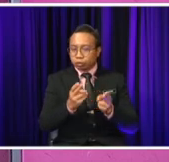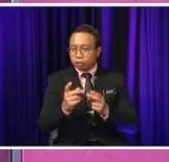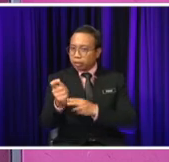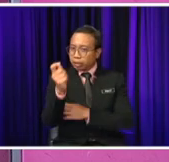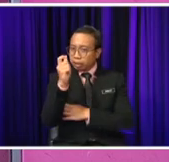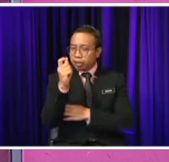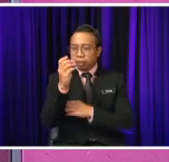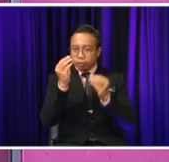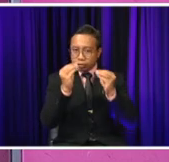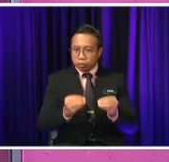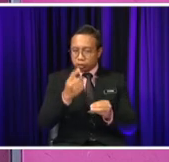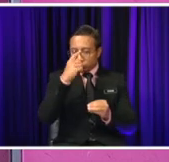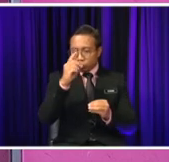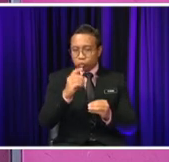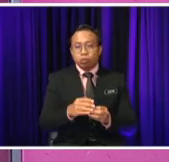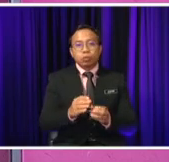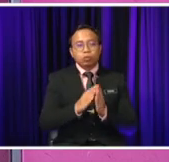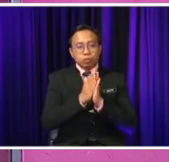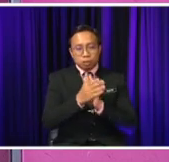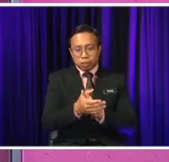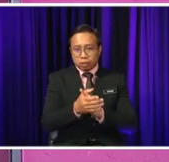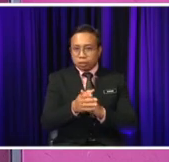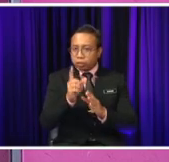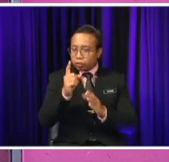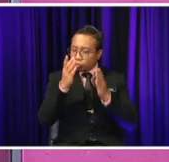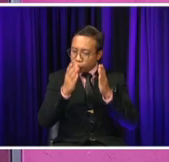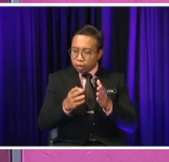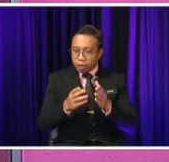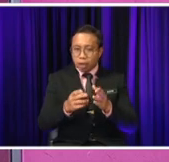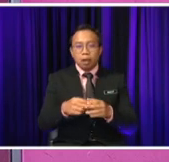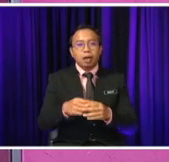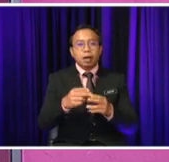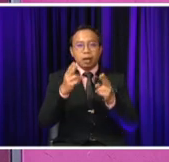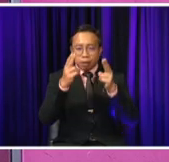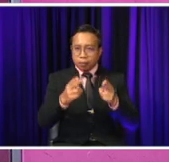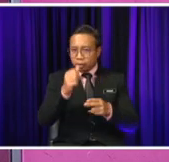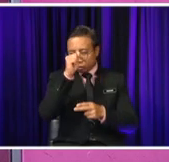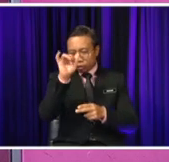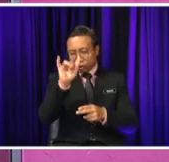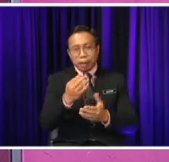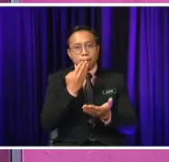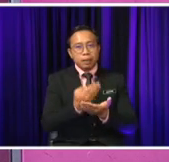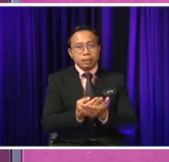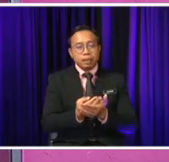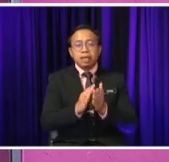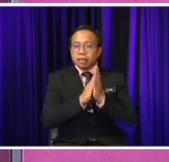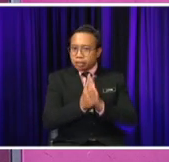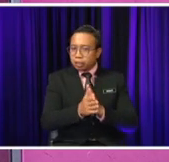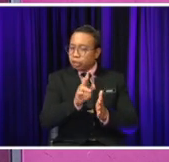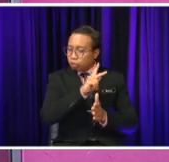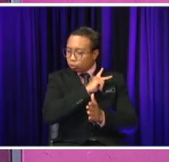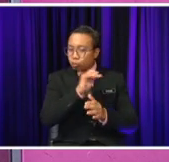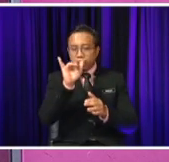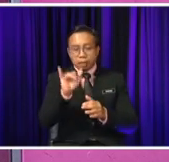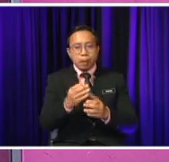untuk diolah kepada menjadi seorang hamba Allah yang baik dan selain daripada itu juga menjadi seorang petani memerlukan ciri-ciri